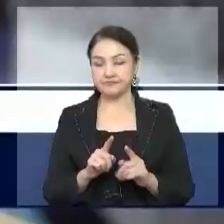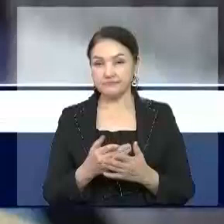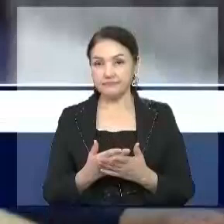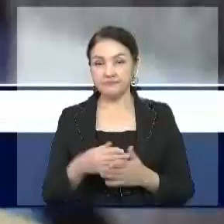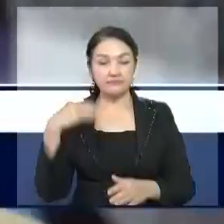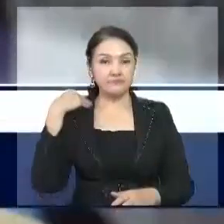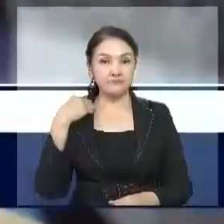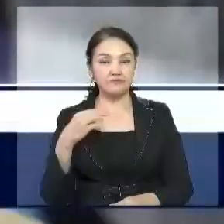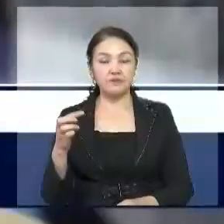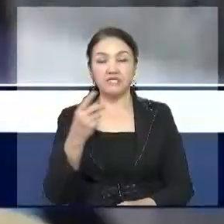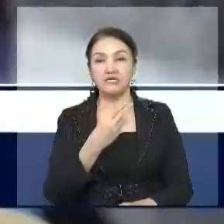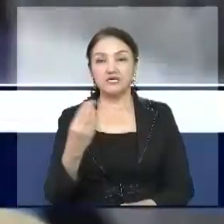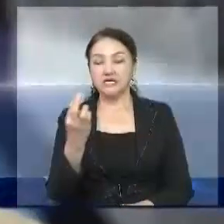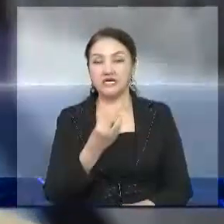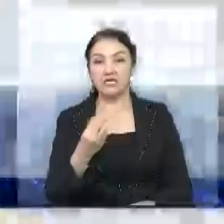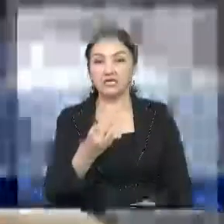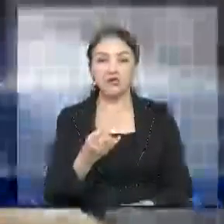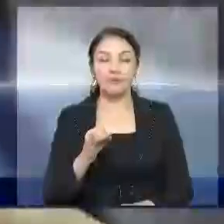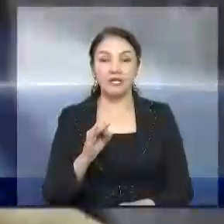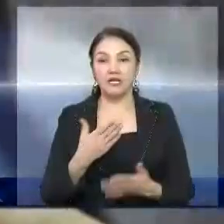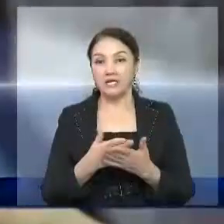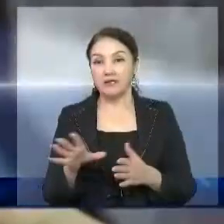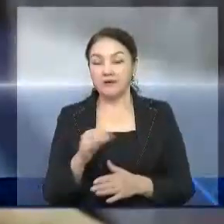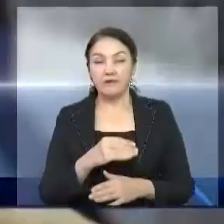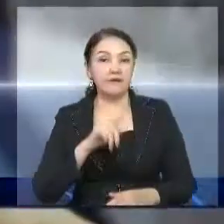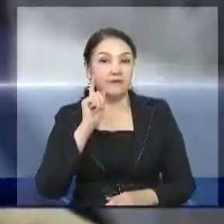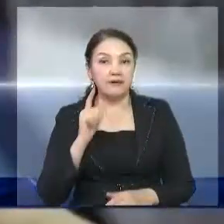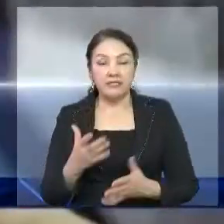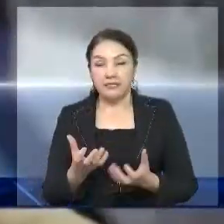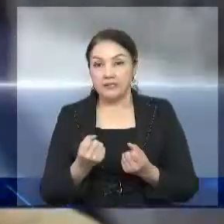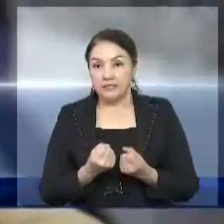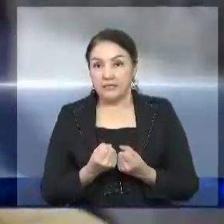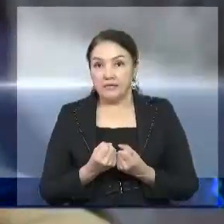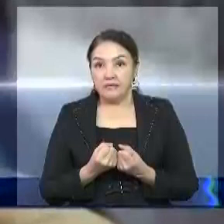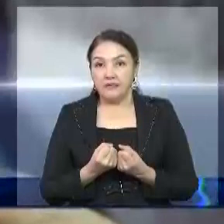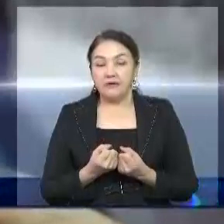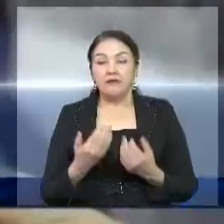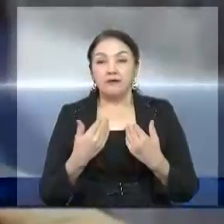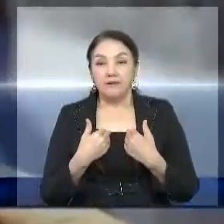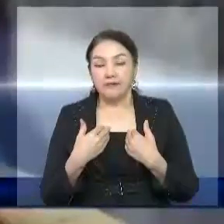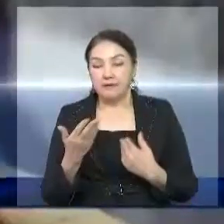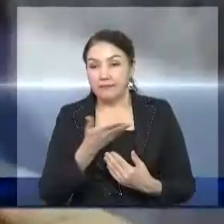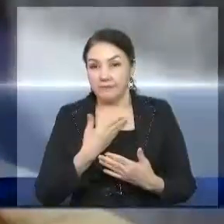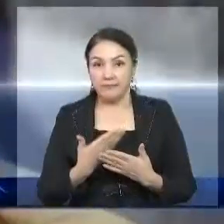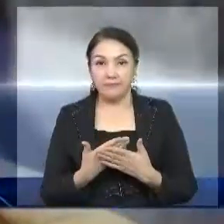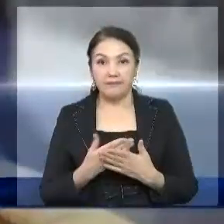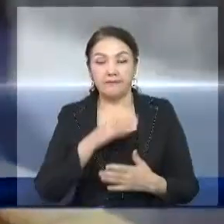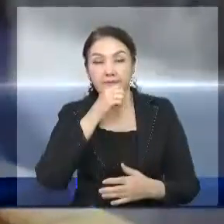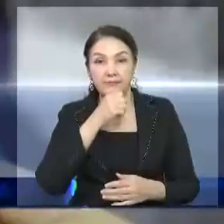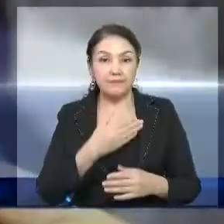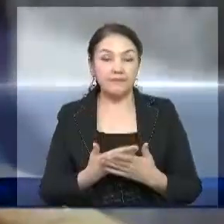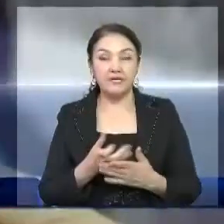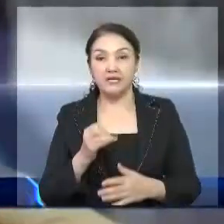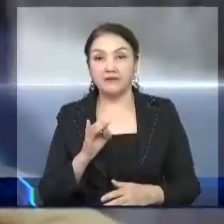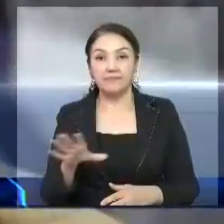с Сапюн, с Шалхара. С Мухаджарского района, хочу сказать, что молодежь взяли не только моего, нашего деда, прадеда Сартай